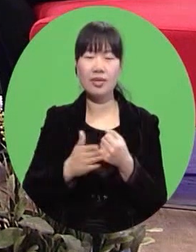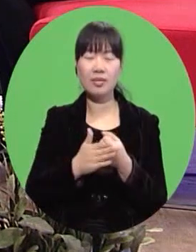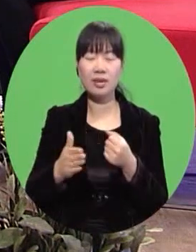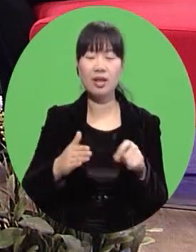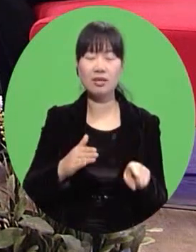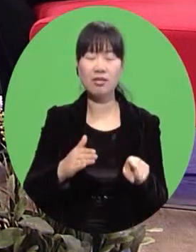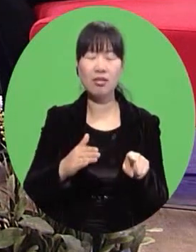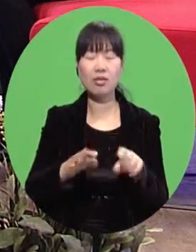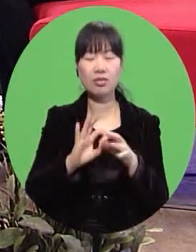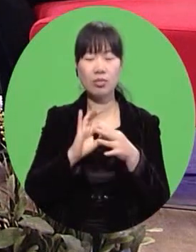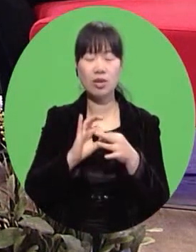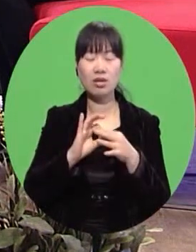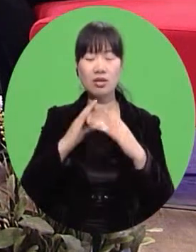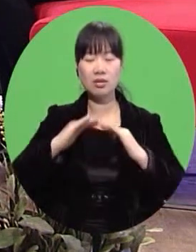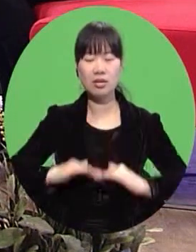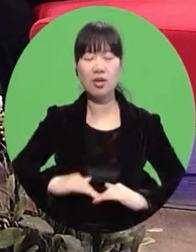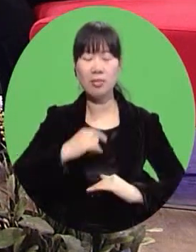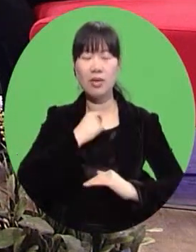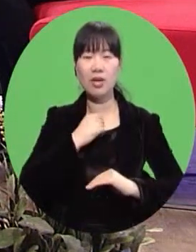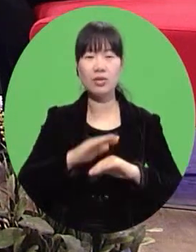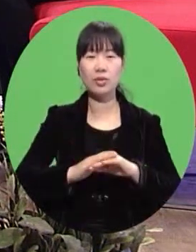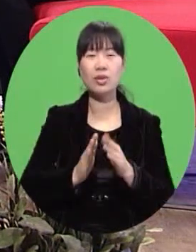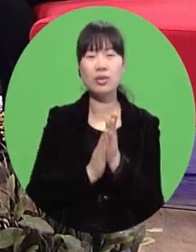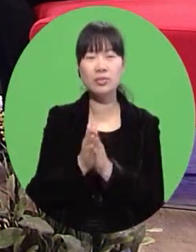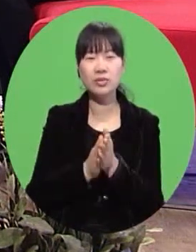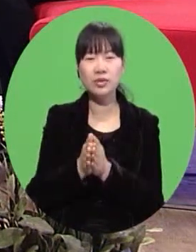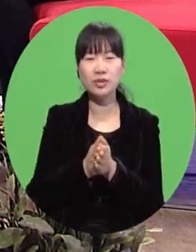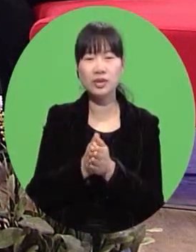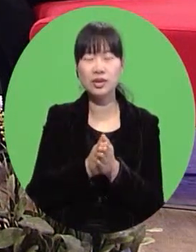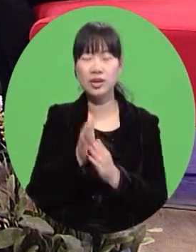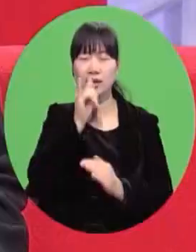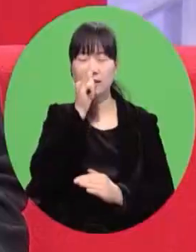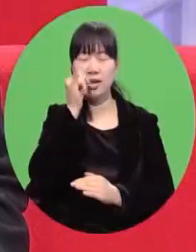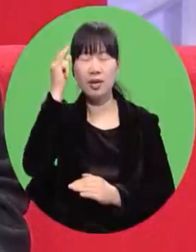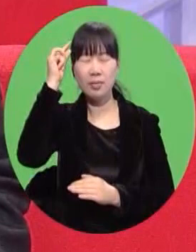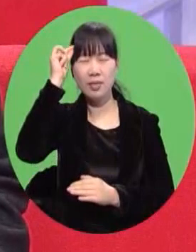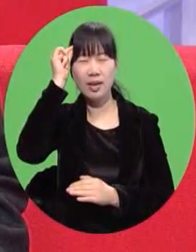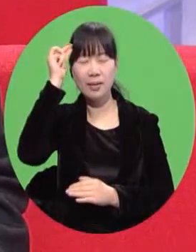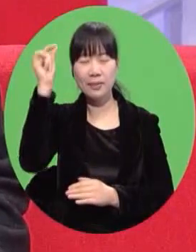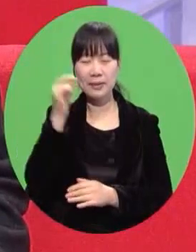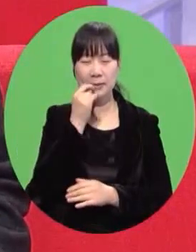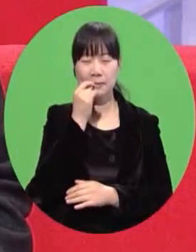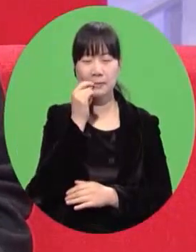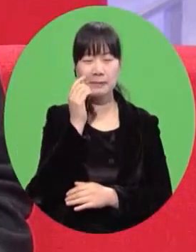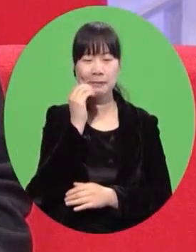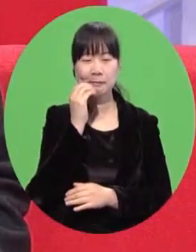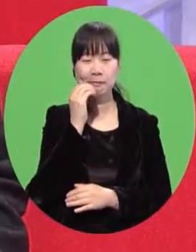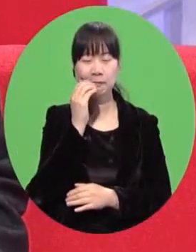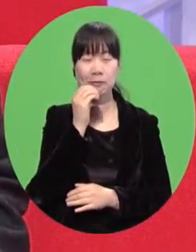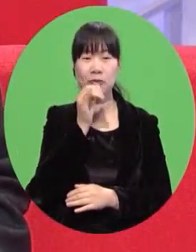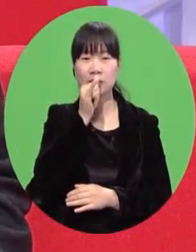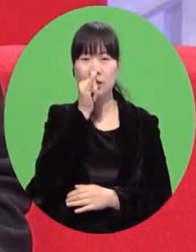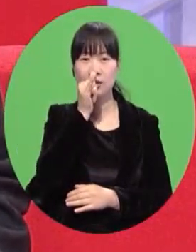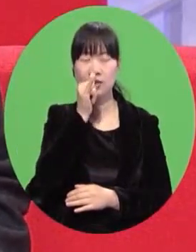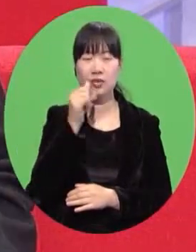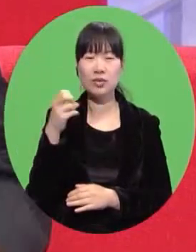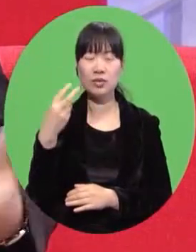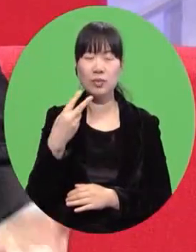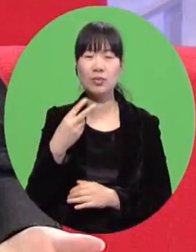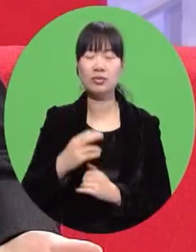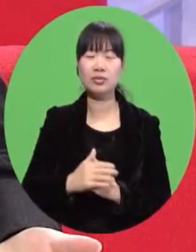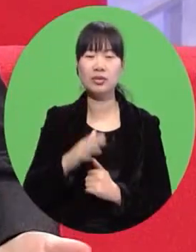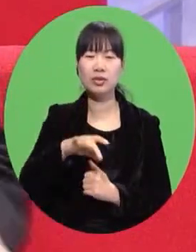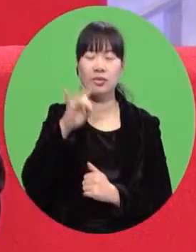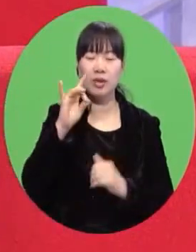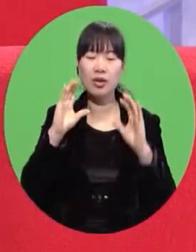해요. 그래서 뭐 계속 손을 문지른다든가 네네. 아니면 이렇게 머리카락 같은 거 입에 놓고 이렇게 질겅질겅 씻는 애들도 있고 계속 빠는 애들도 네, 처음에